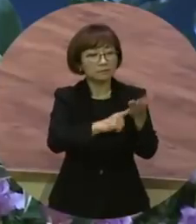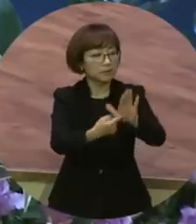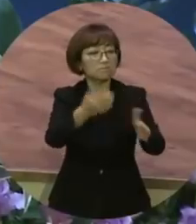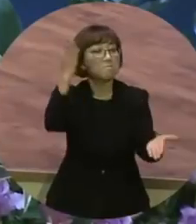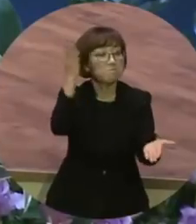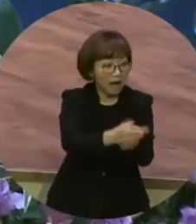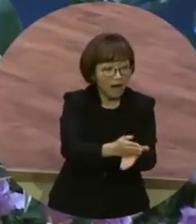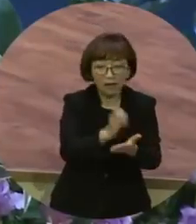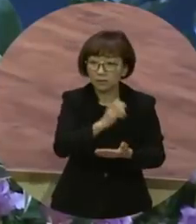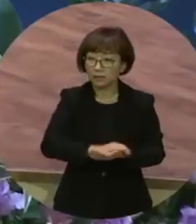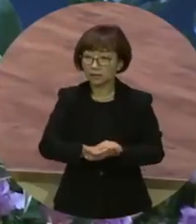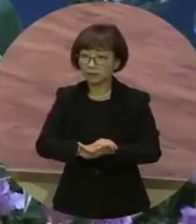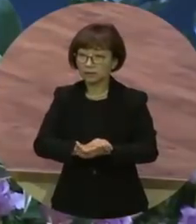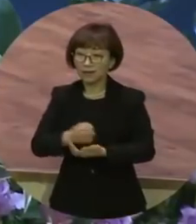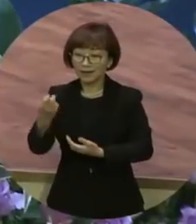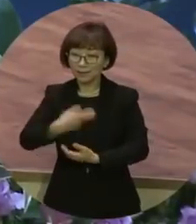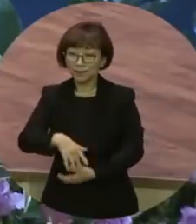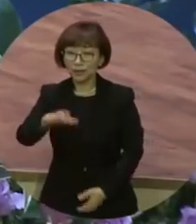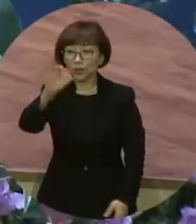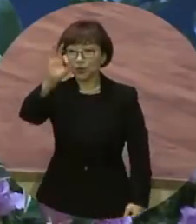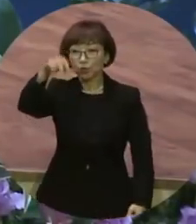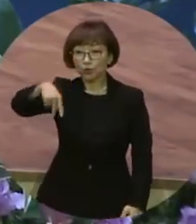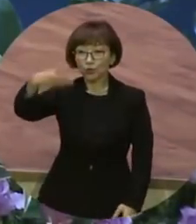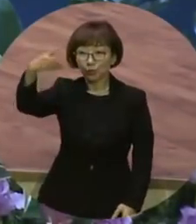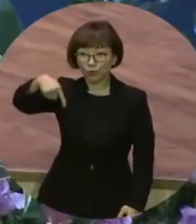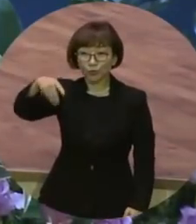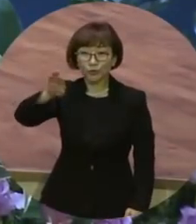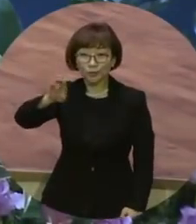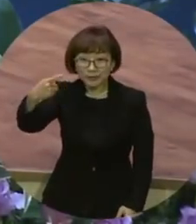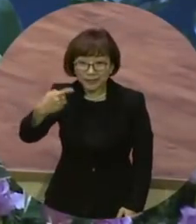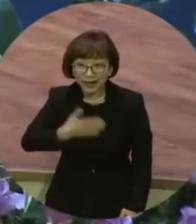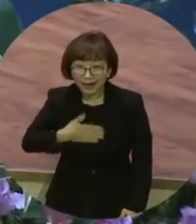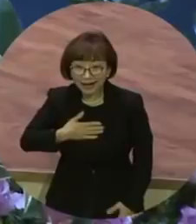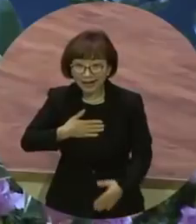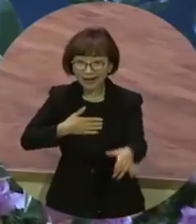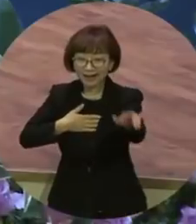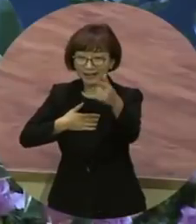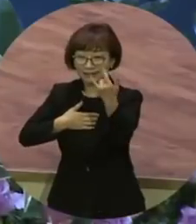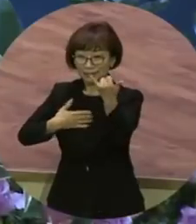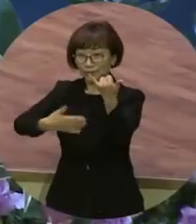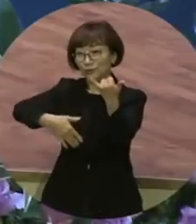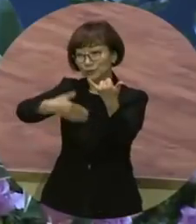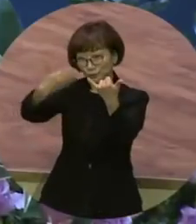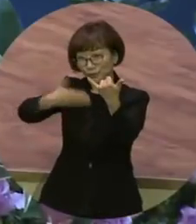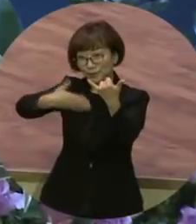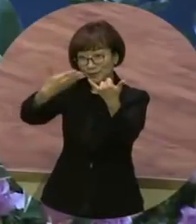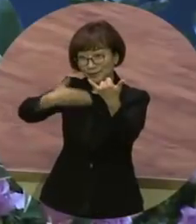지금은 유튜브 시대라고 하잖아요. 어머님이 낳으시고 유튜브가 기르시고 그런 시대가 되었습니다.